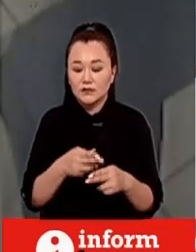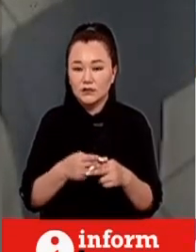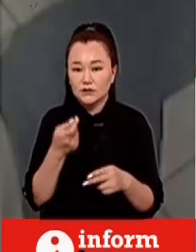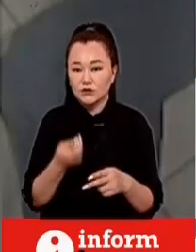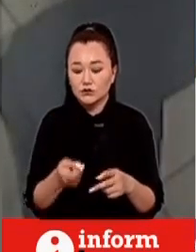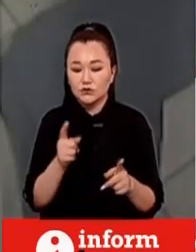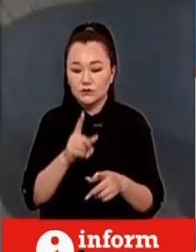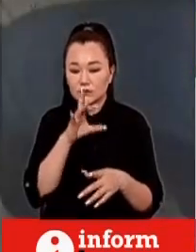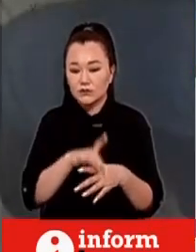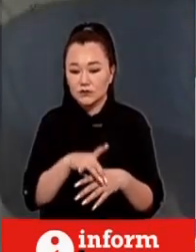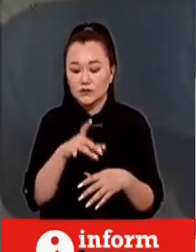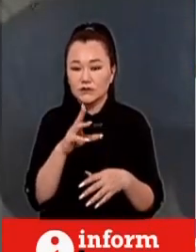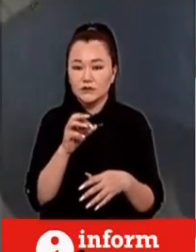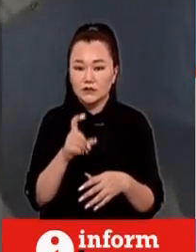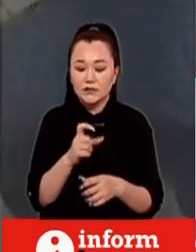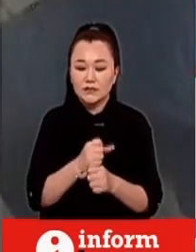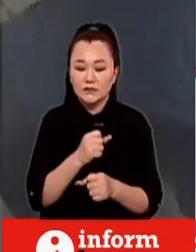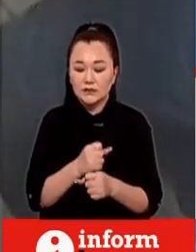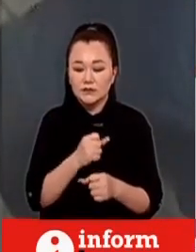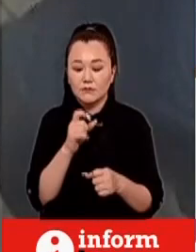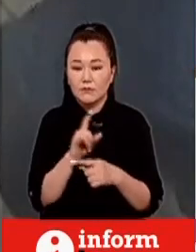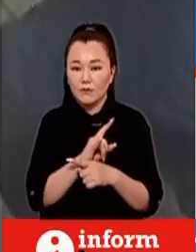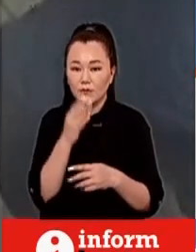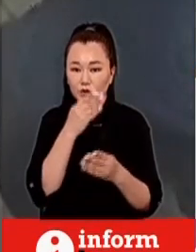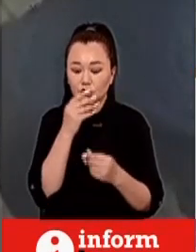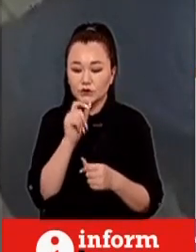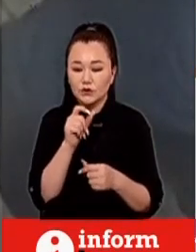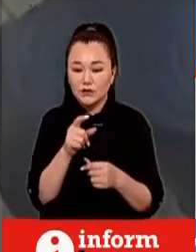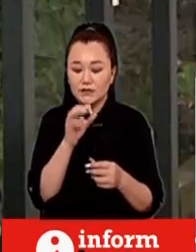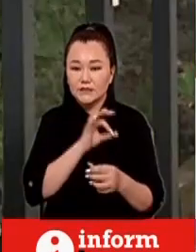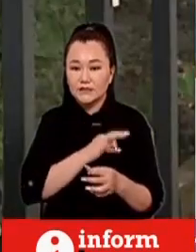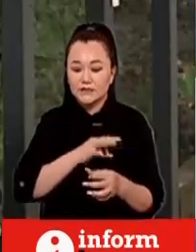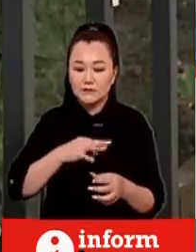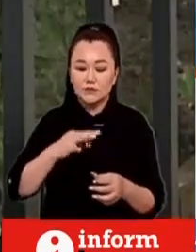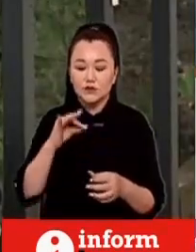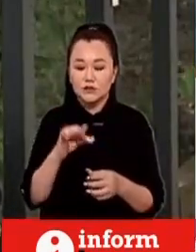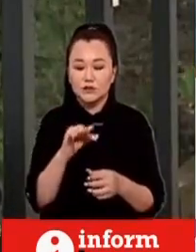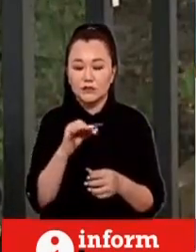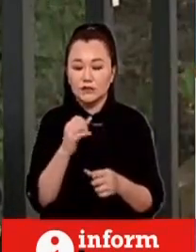что подозреваемые в цехах изготавливали поддельные золотые цепочки и сбывали их.